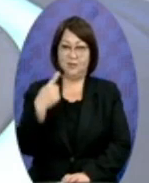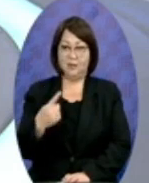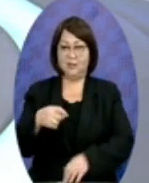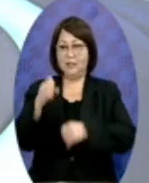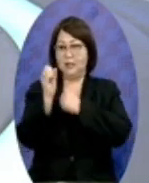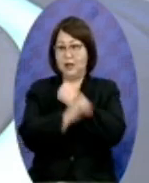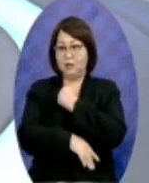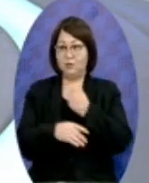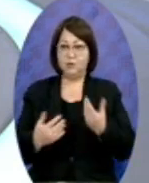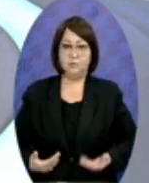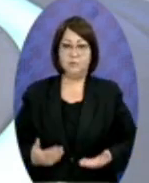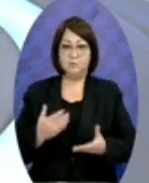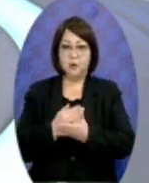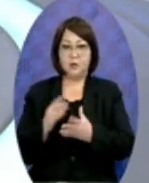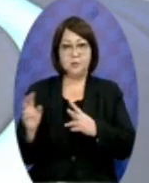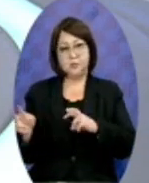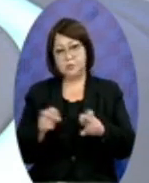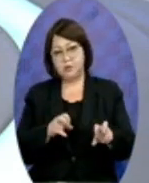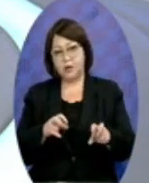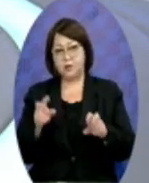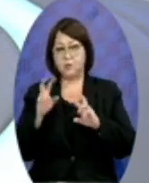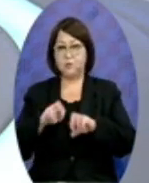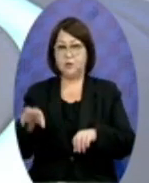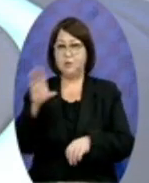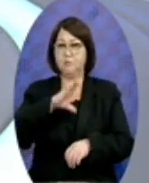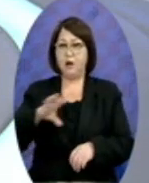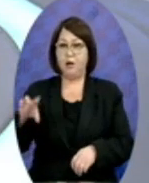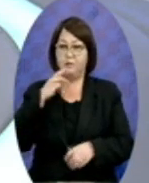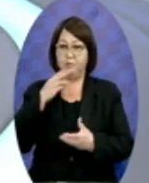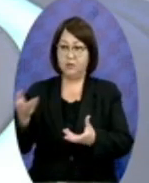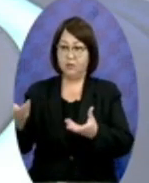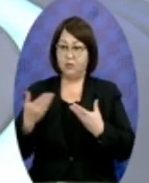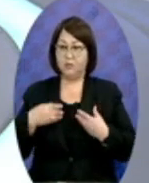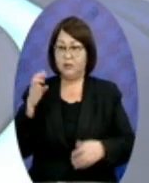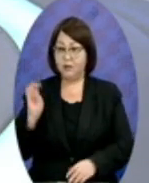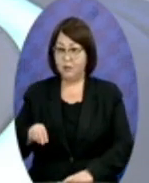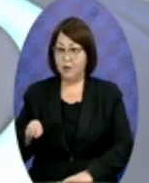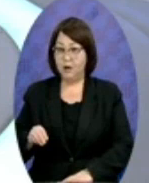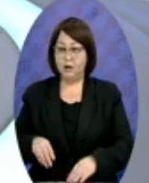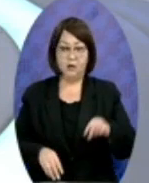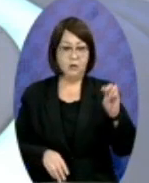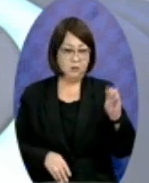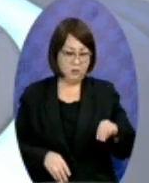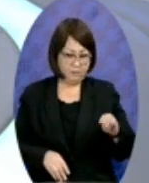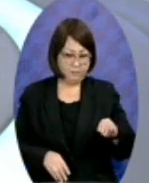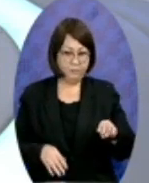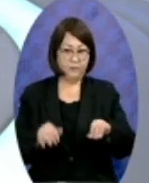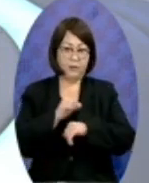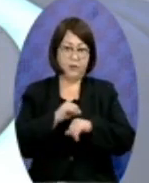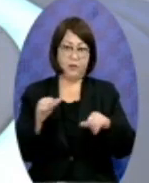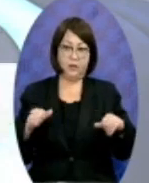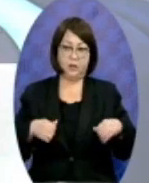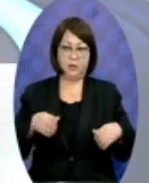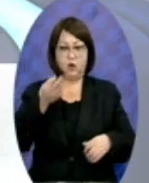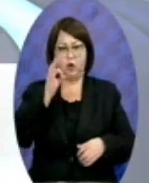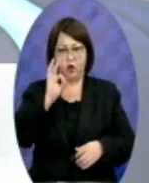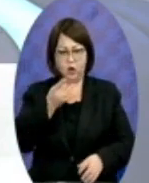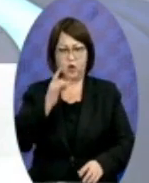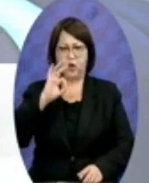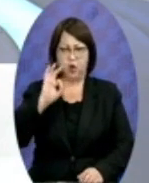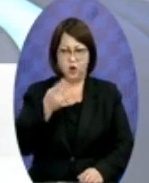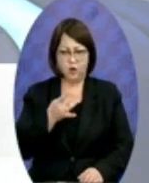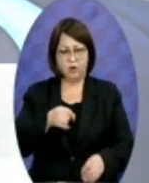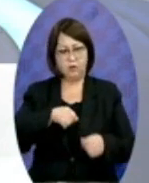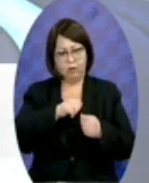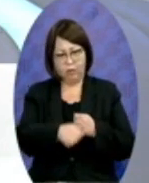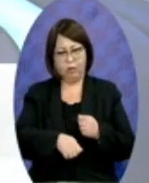амьдарч байна гэдэг судалгааг судалгааны байгууллагууд бидэнд мэдээж өгдөг тийм ээ. Тийм ч учраас иргэд бол өрөөс өрийн хооронд бол амжиргаагаа залгуулж байна.